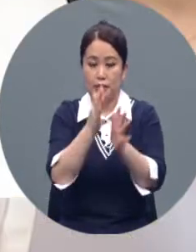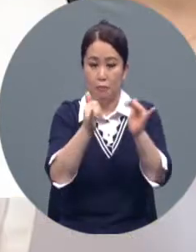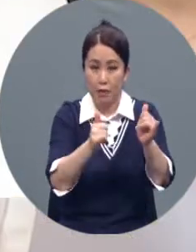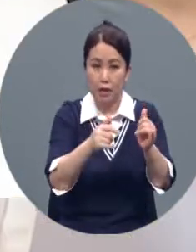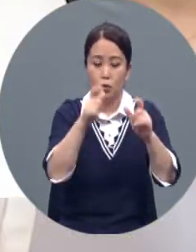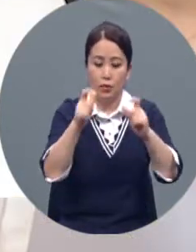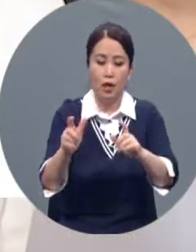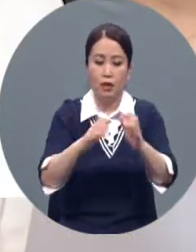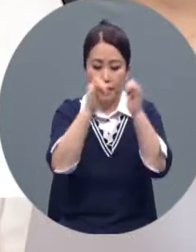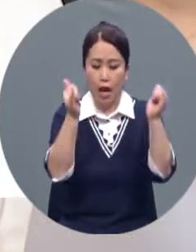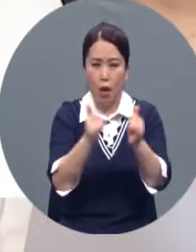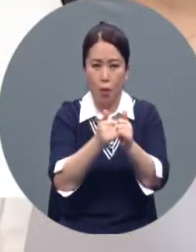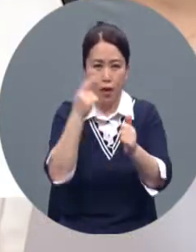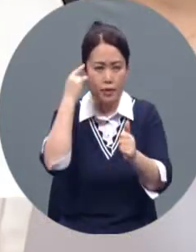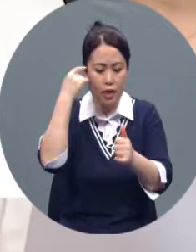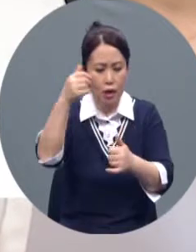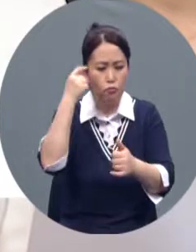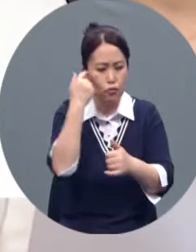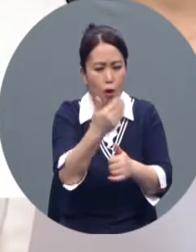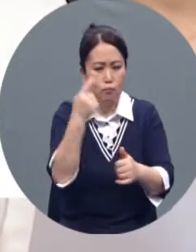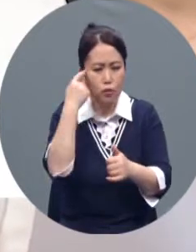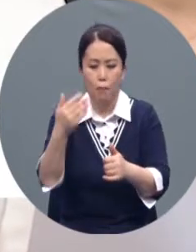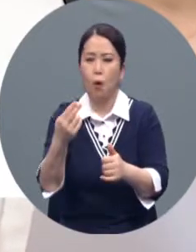없이 추진되고 있다고 주장했습니다.